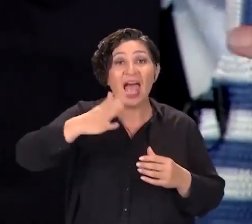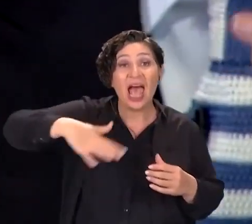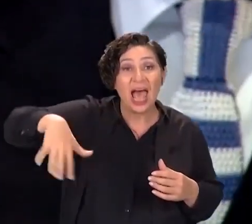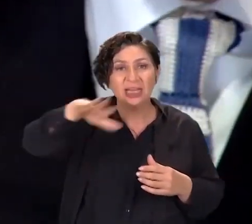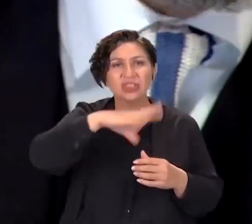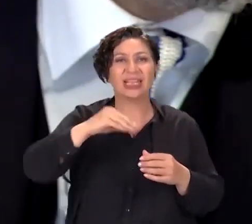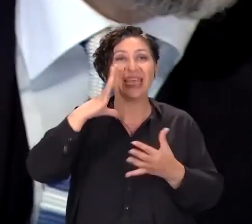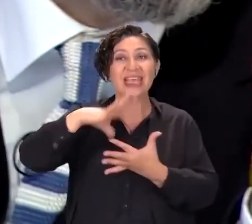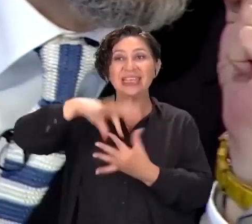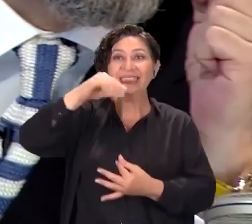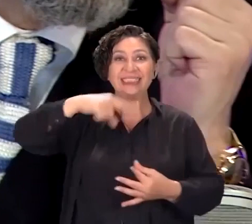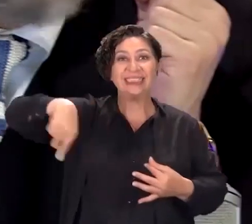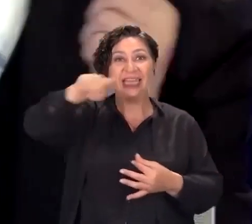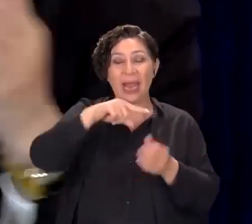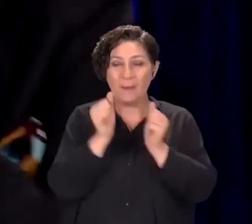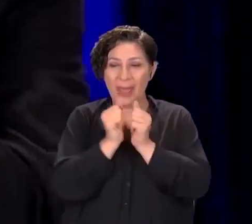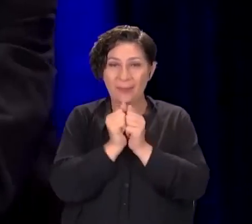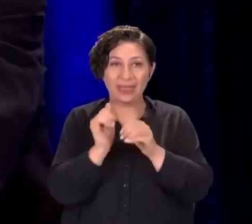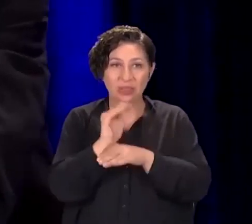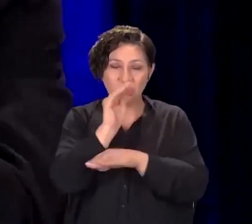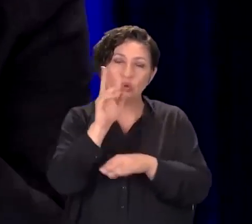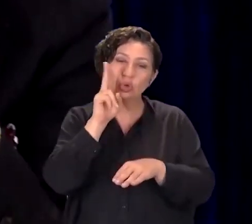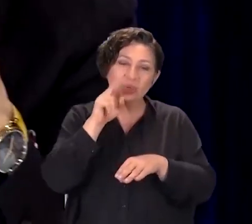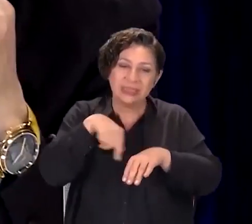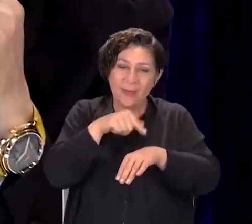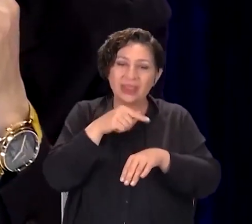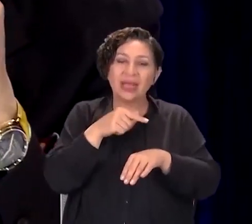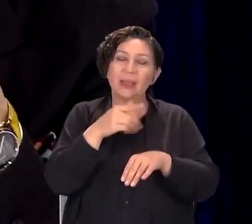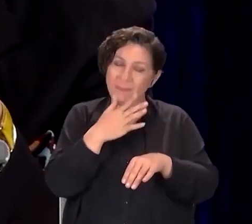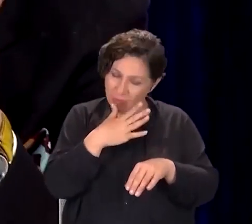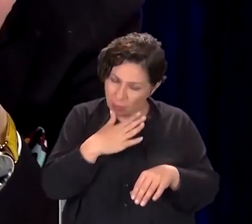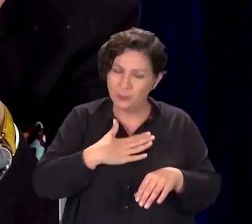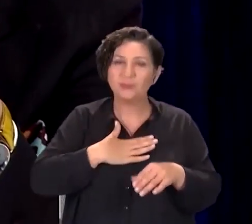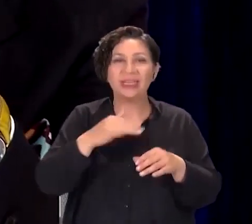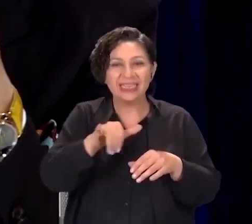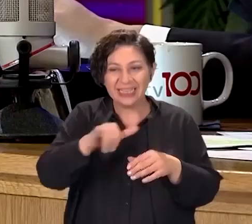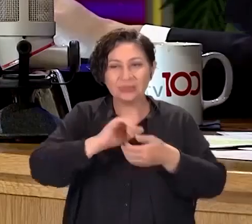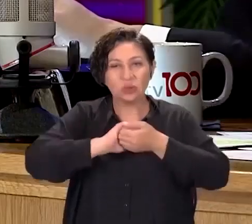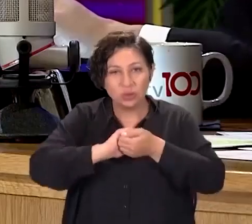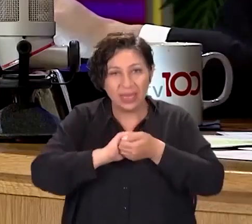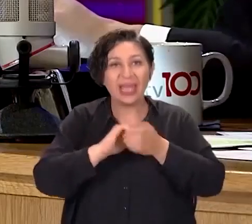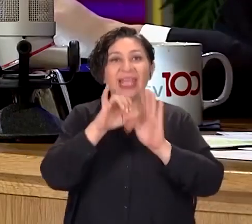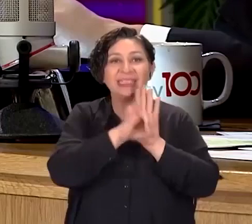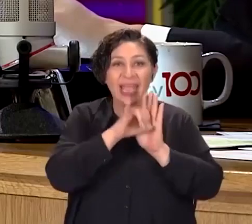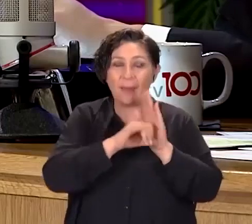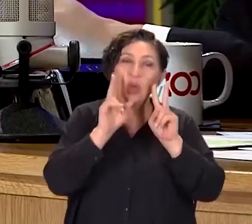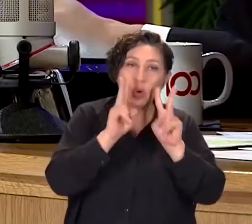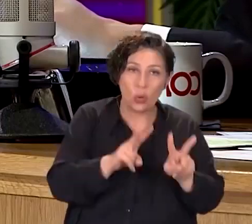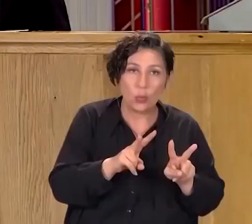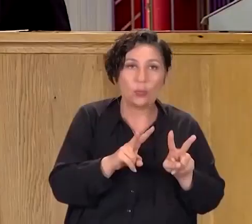şeyini insanlarla beraber yaşayan, biliyorum son zamanlarda yakın dostlarına Instagram'da